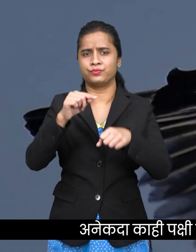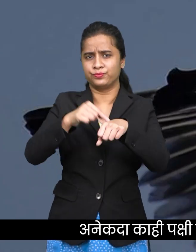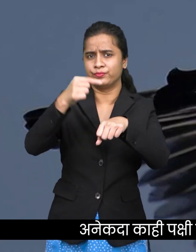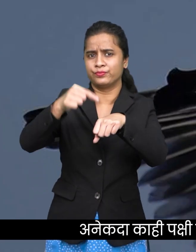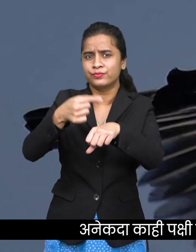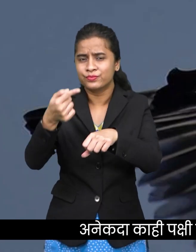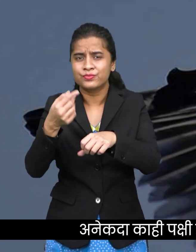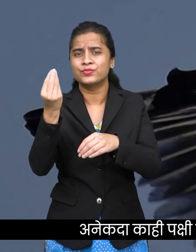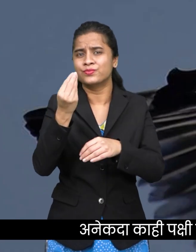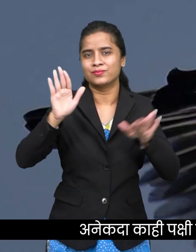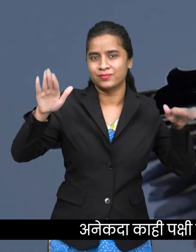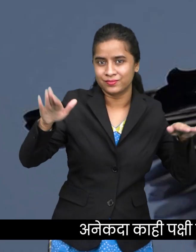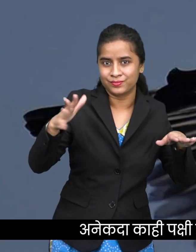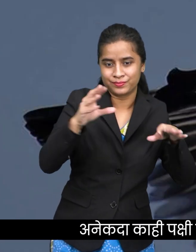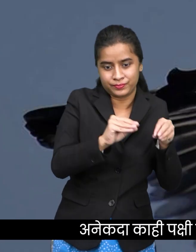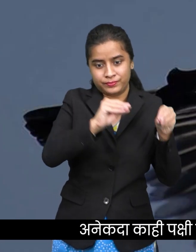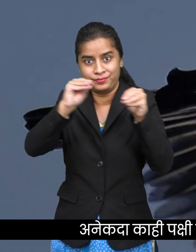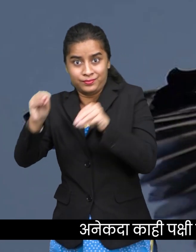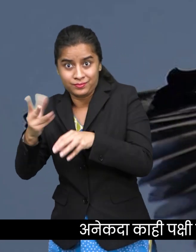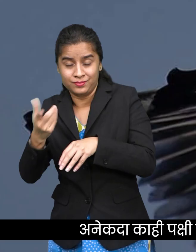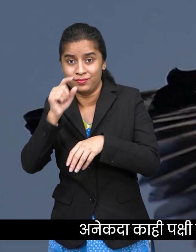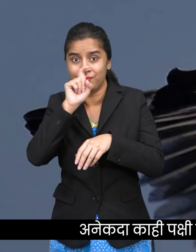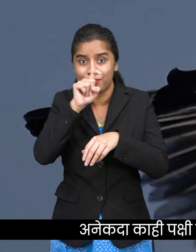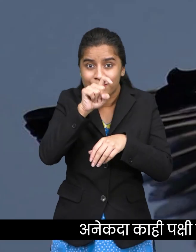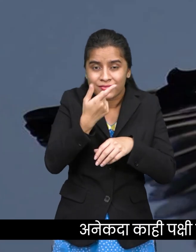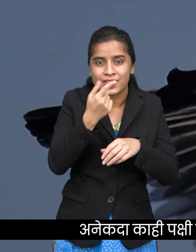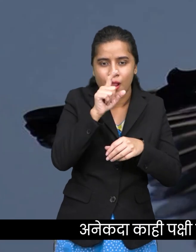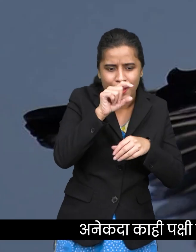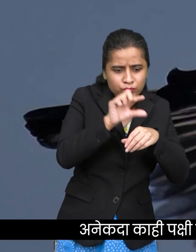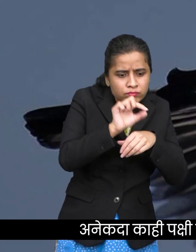प्राण्यांचे नाव. खाल्लेल्या फळांचे नाव. प्रसारित बी.